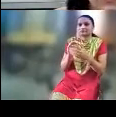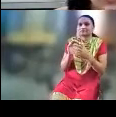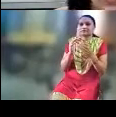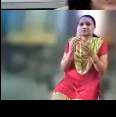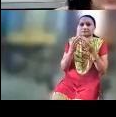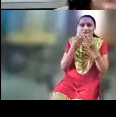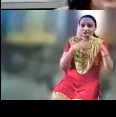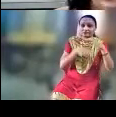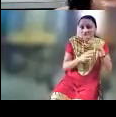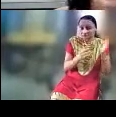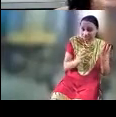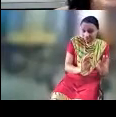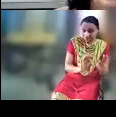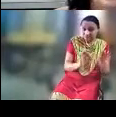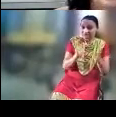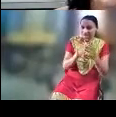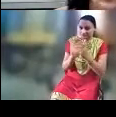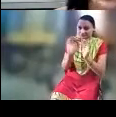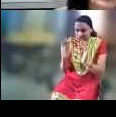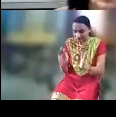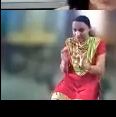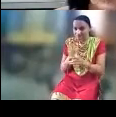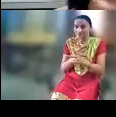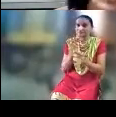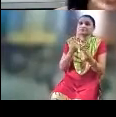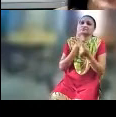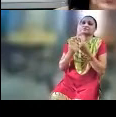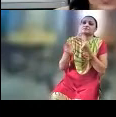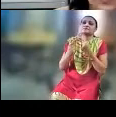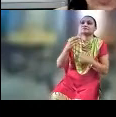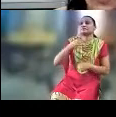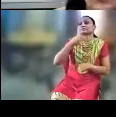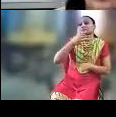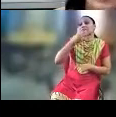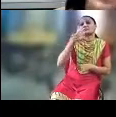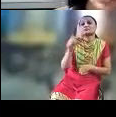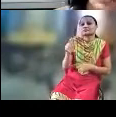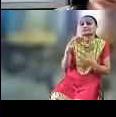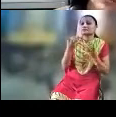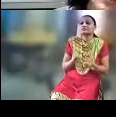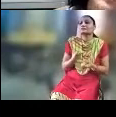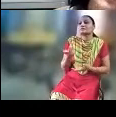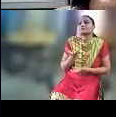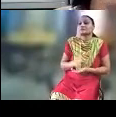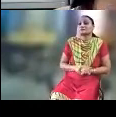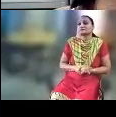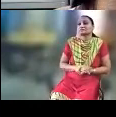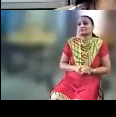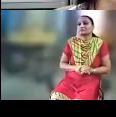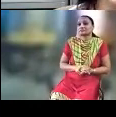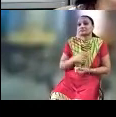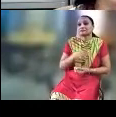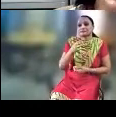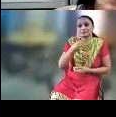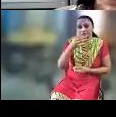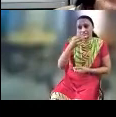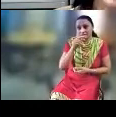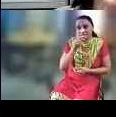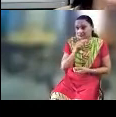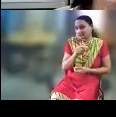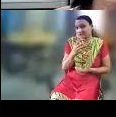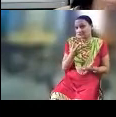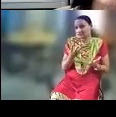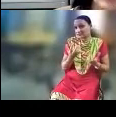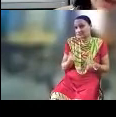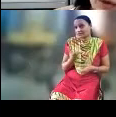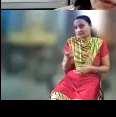साथ कैसा चल रहा है, और भविष्य में तुम क्या करना चाहते हो। भविष्य में मतलब कि कल क्या करना है, परसों क्या